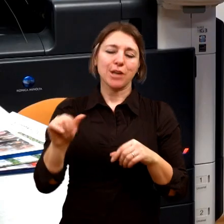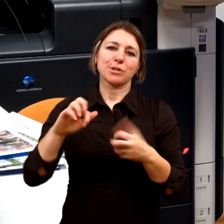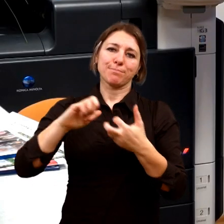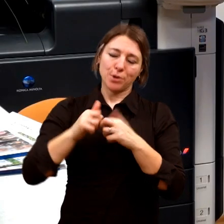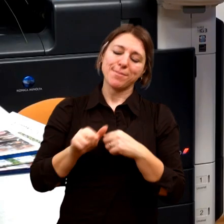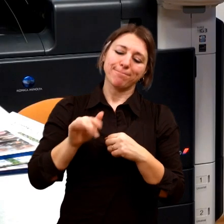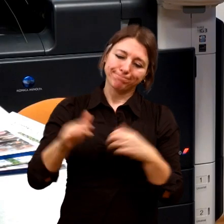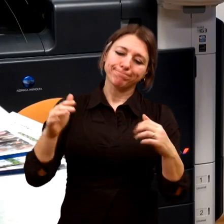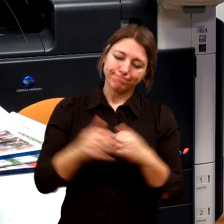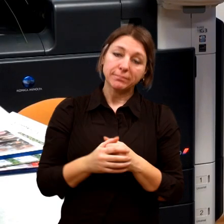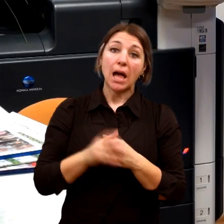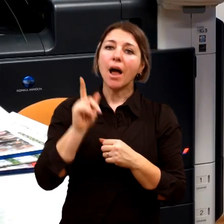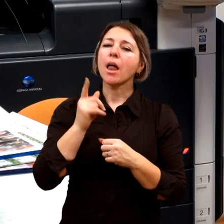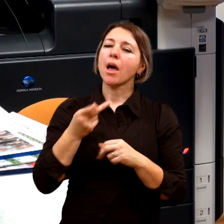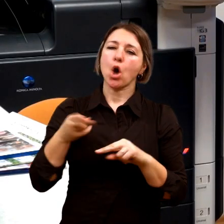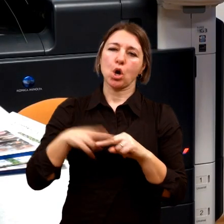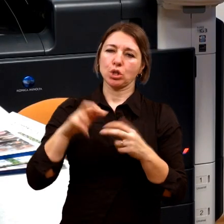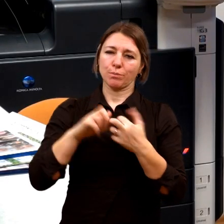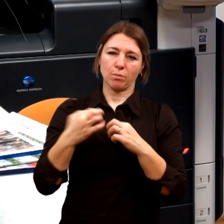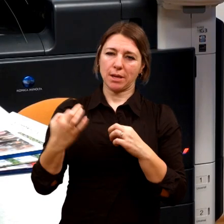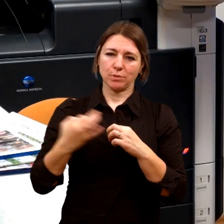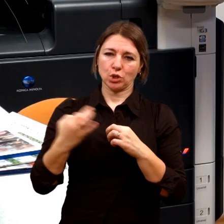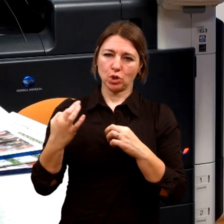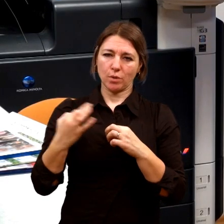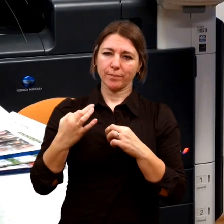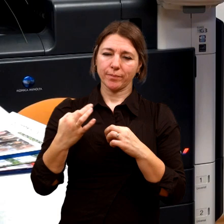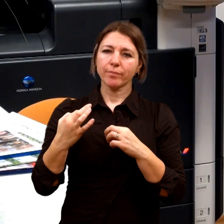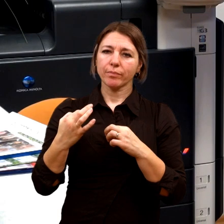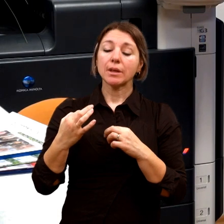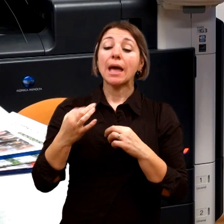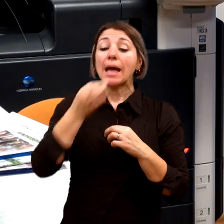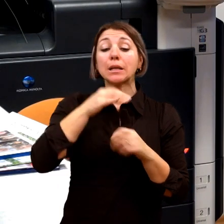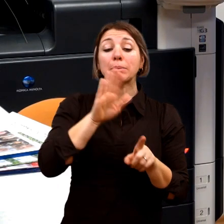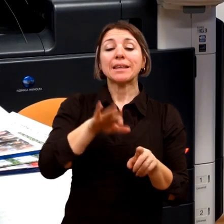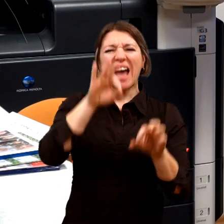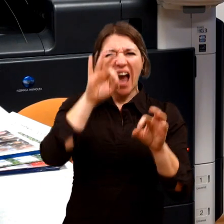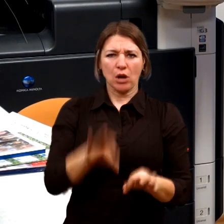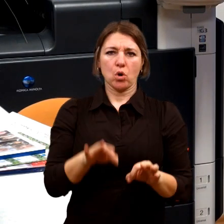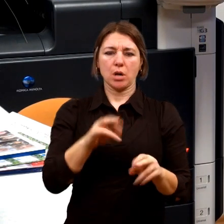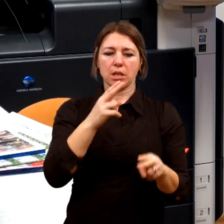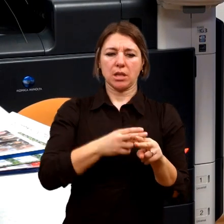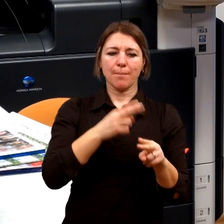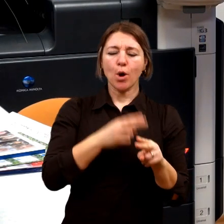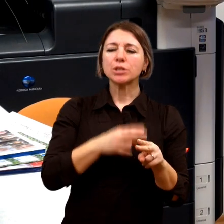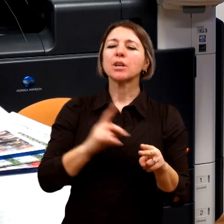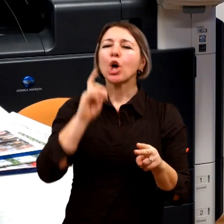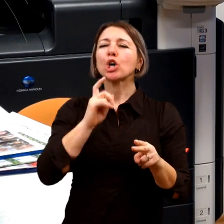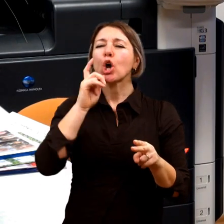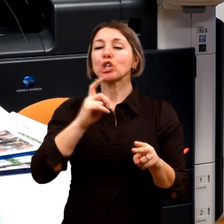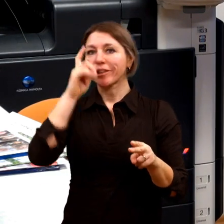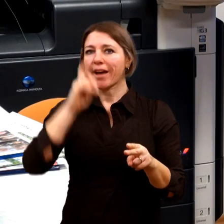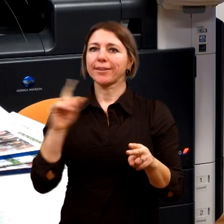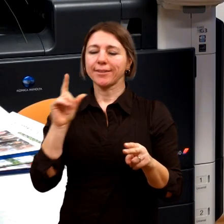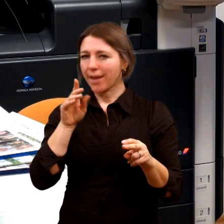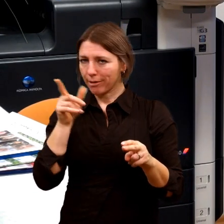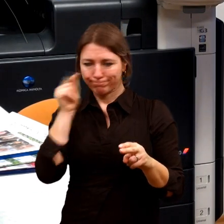Častěji se setkávám, zejména možná u některých diagnostických kategorí, že otcové to neunášejí,